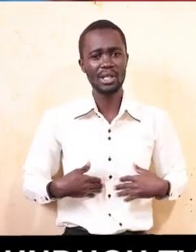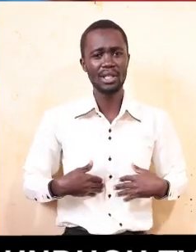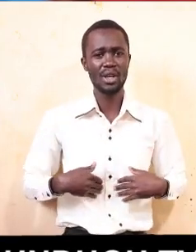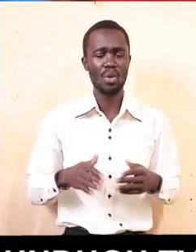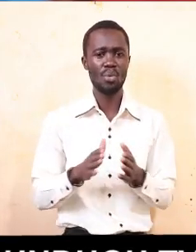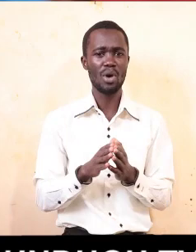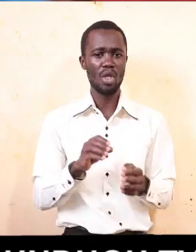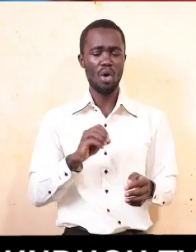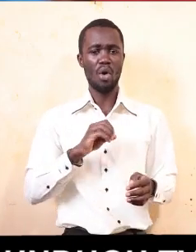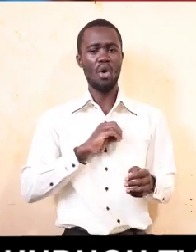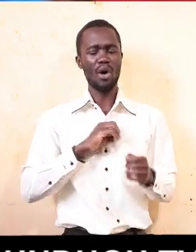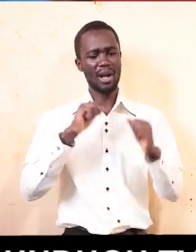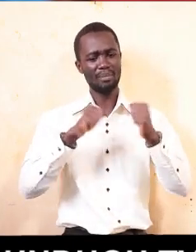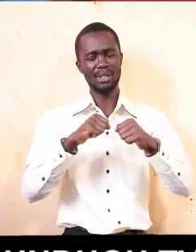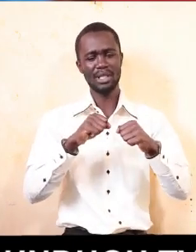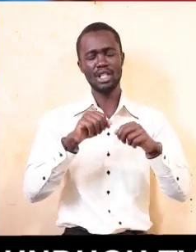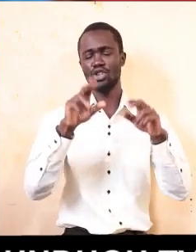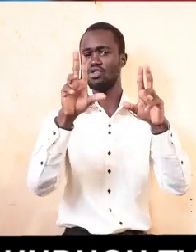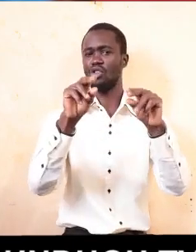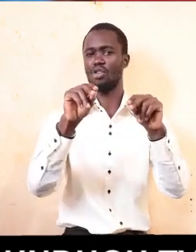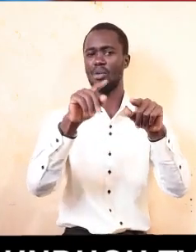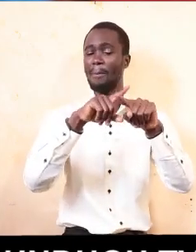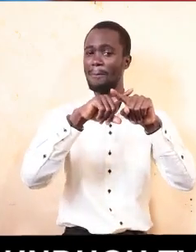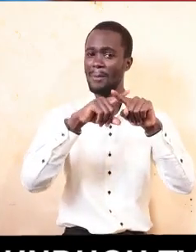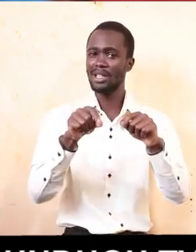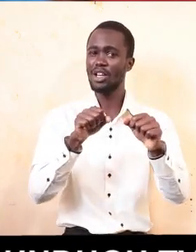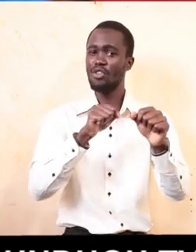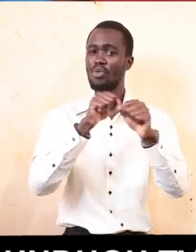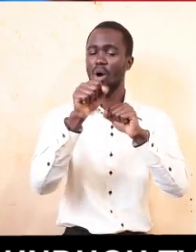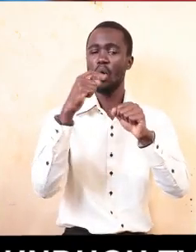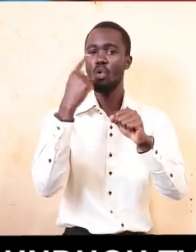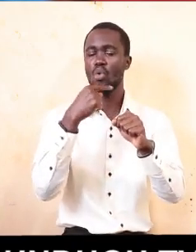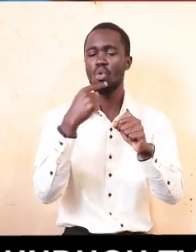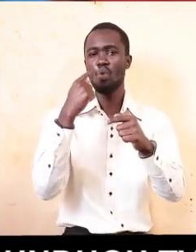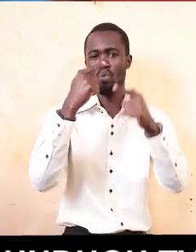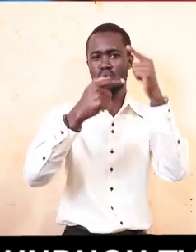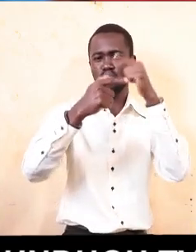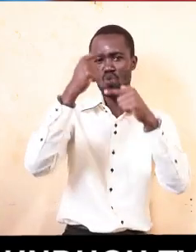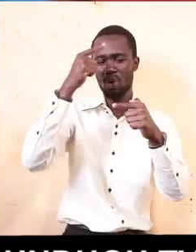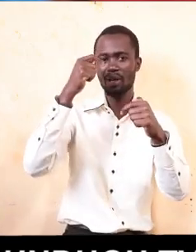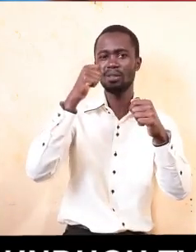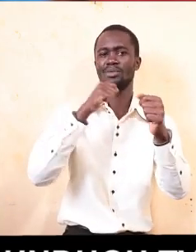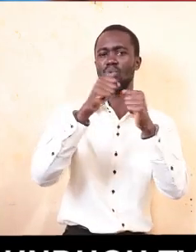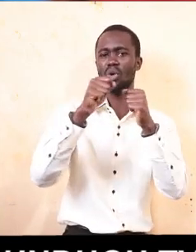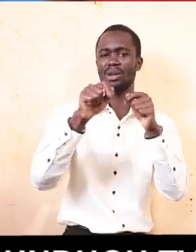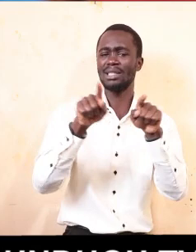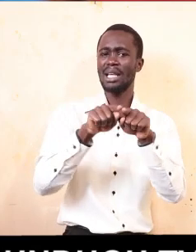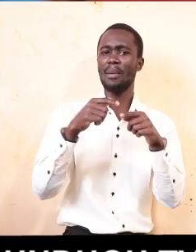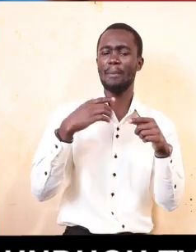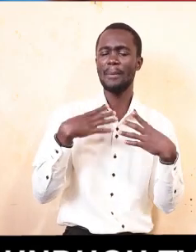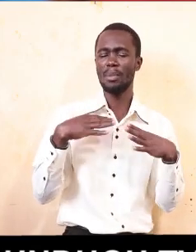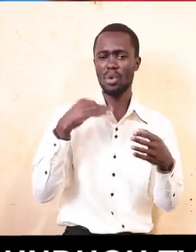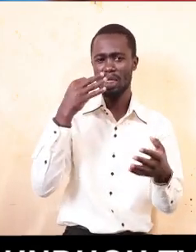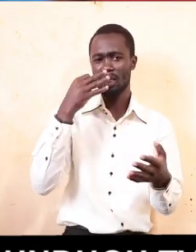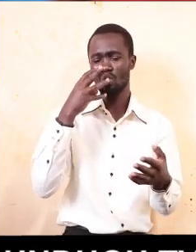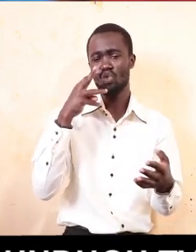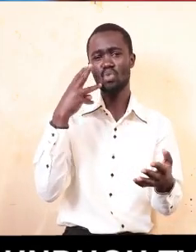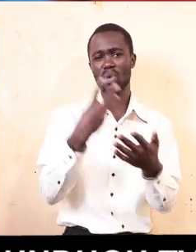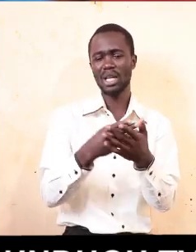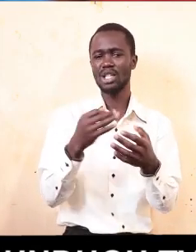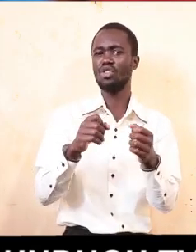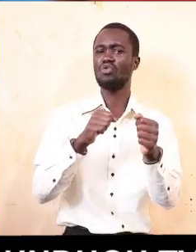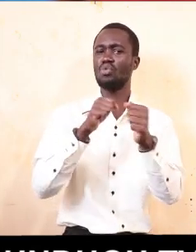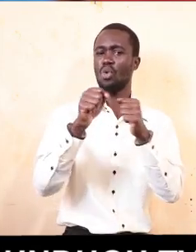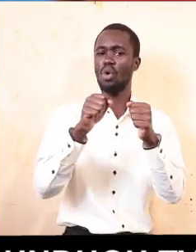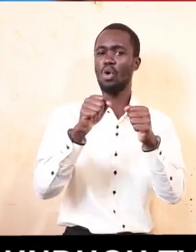nguvu zetu. Hapana, vita na wale wameshinda vita na wale wako na ushuhuda wa kivita ni wale